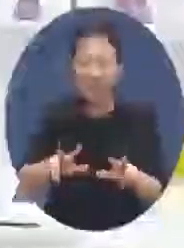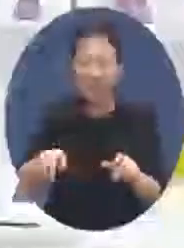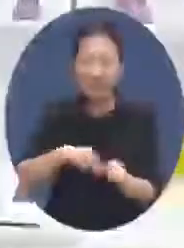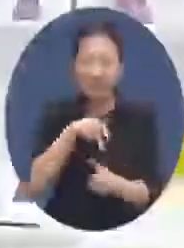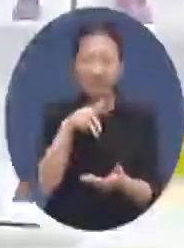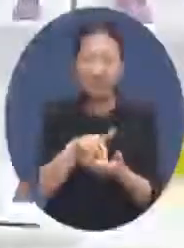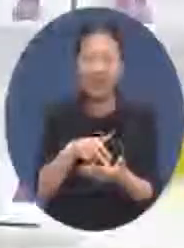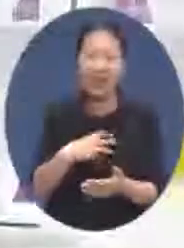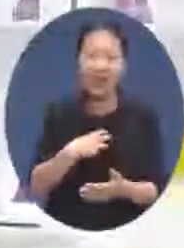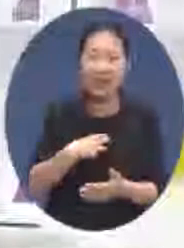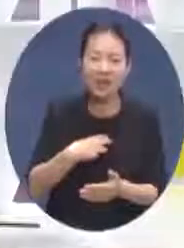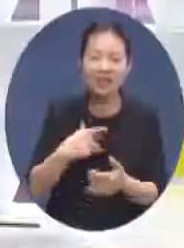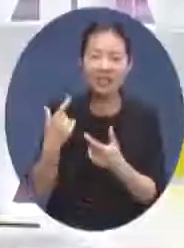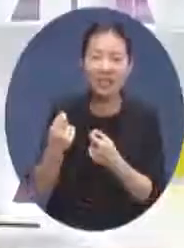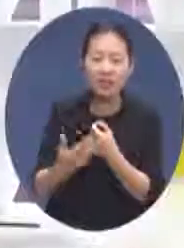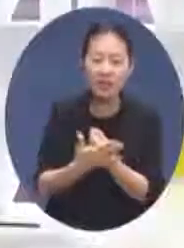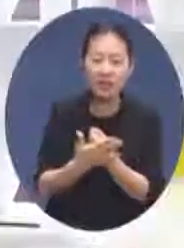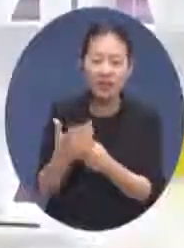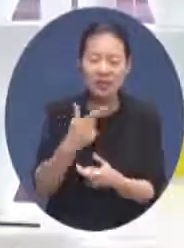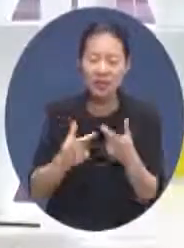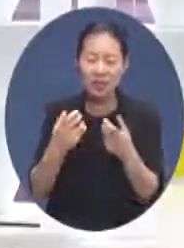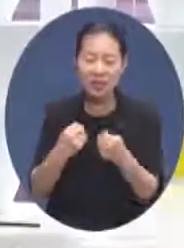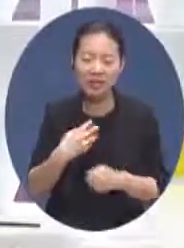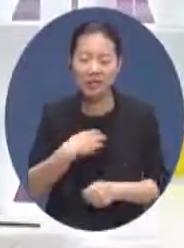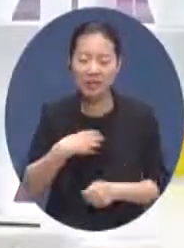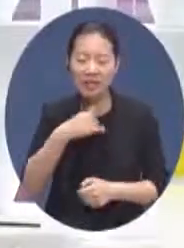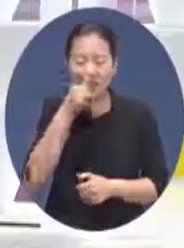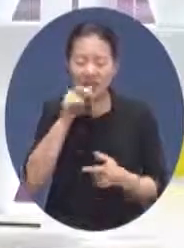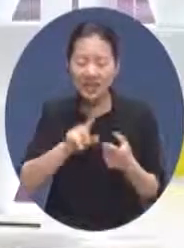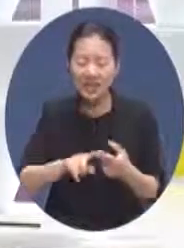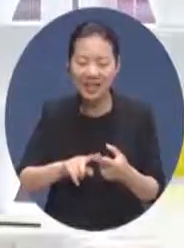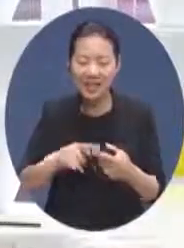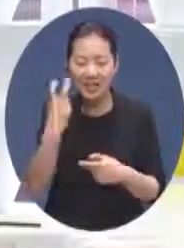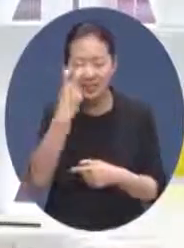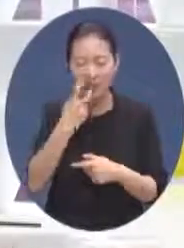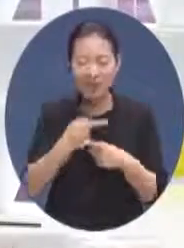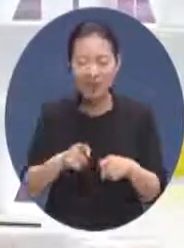주변에 걱정하시는 것 때문에 좀 더 많이 걱정하시는 건지 진단을 네. 내려봐야 될 것 같습니다. 네.